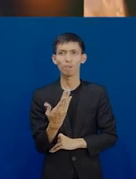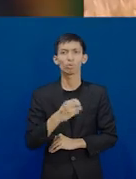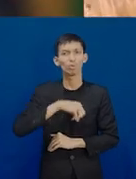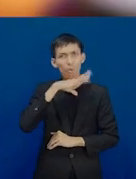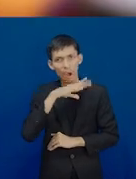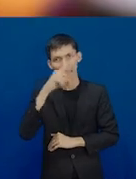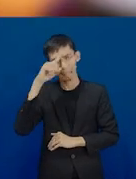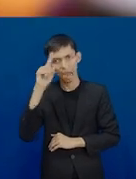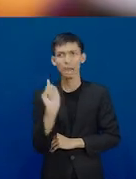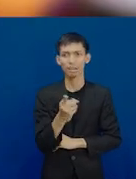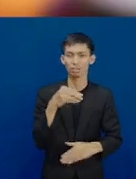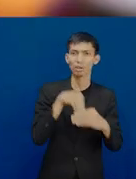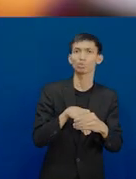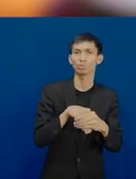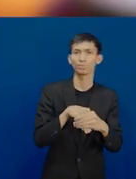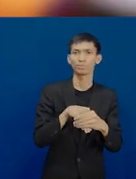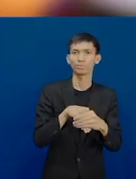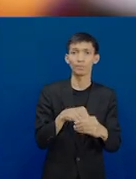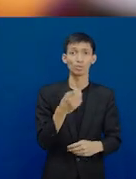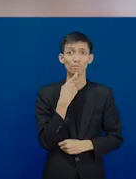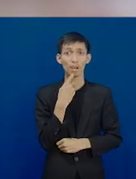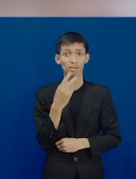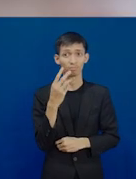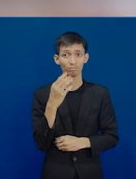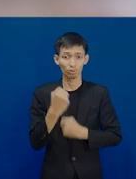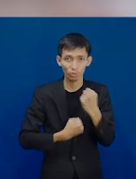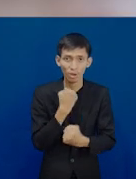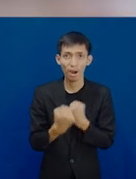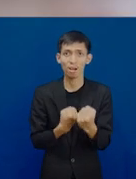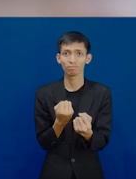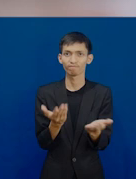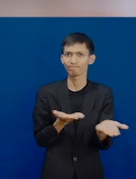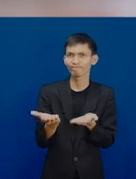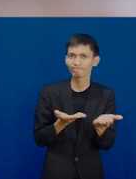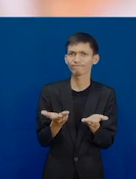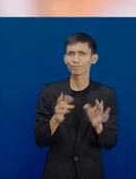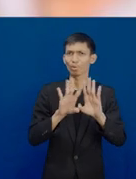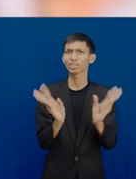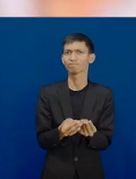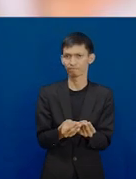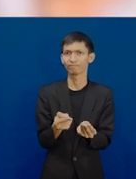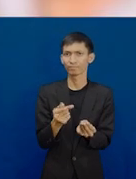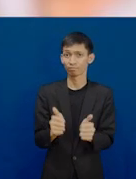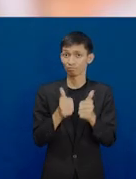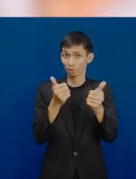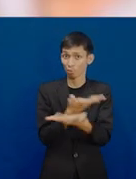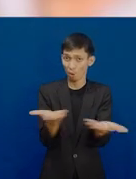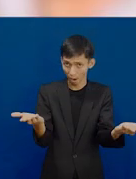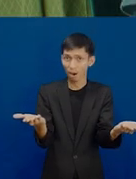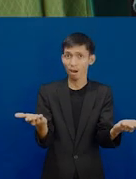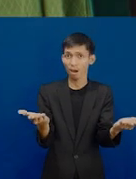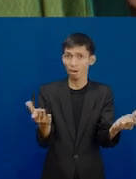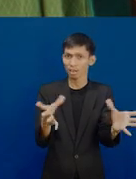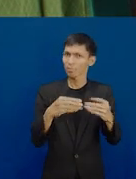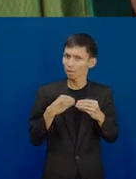juga ODGJ dan juga lansia. Kita mencoba untuk melaksanakan pelayanan